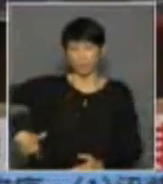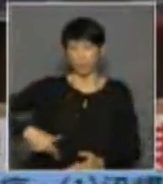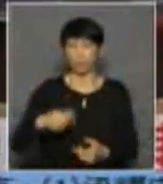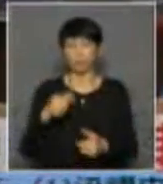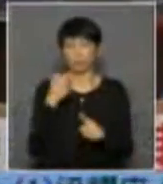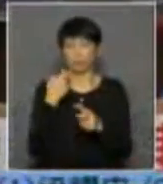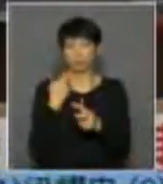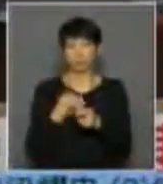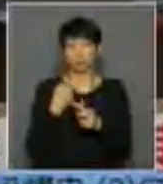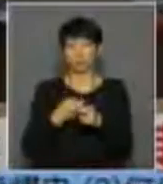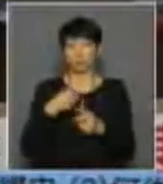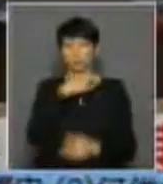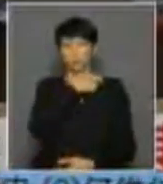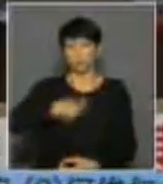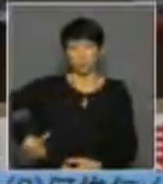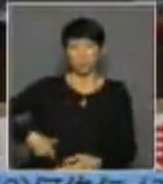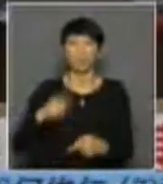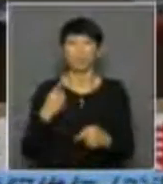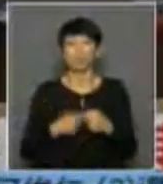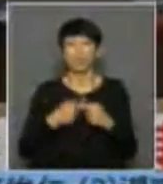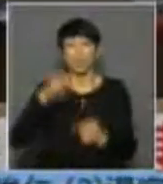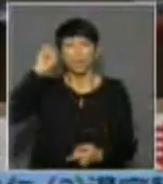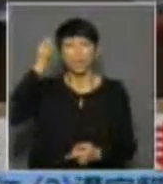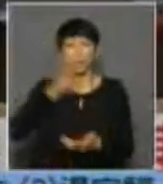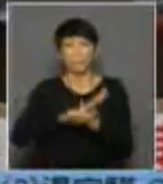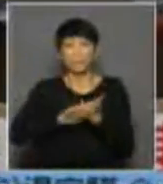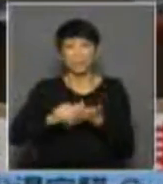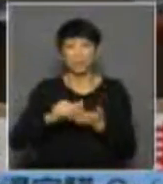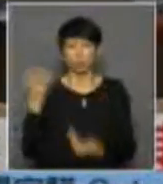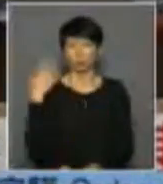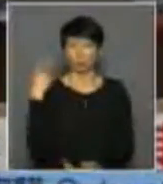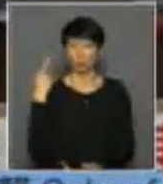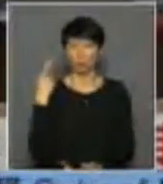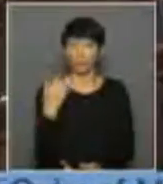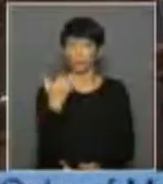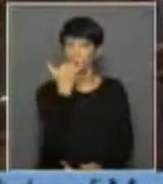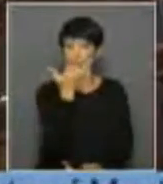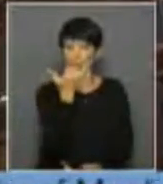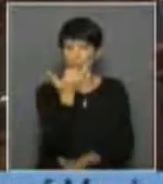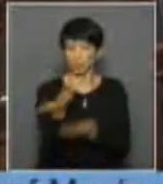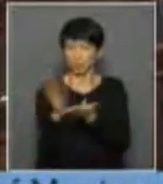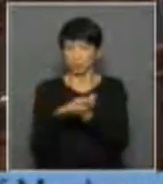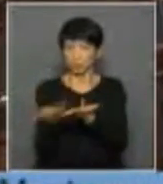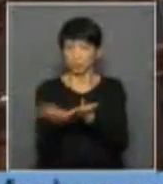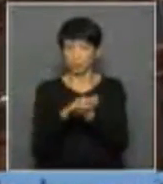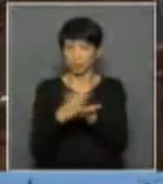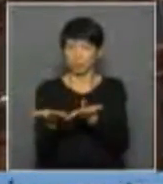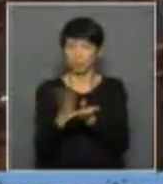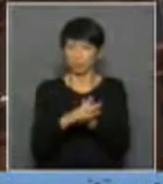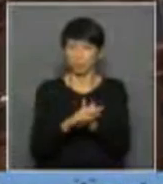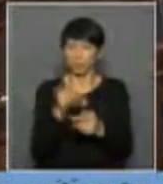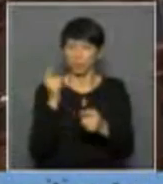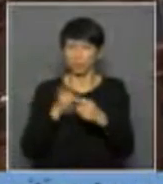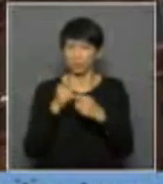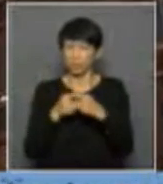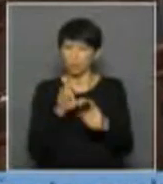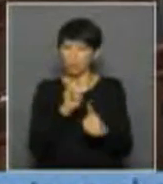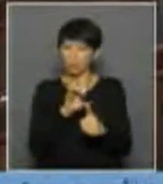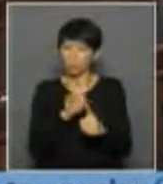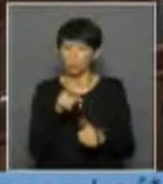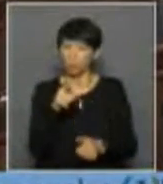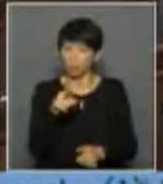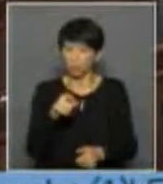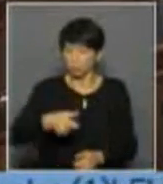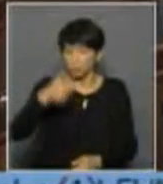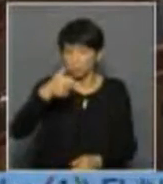嚇、啊，你真係諗清楚，佢尋日嗰六頁啊，佢真係可以說服到你。喂，真